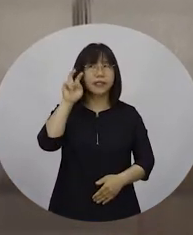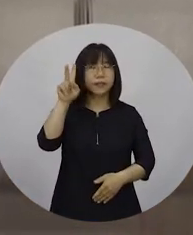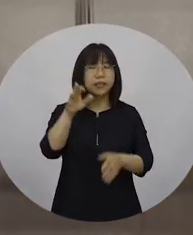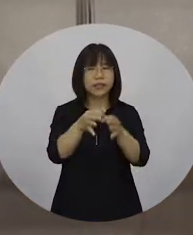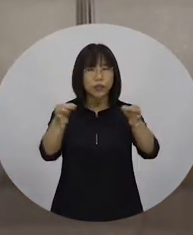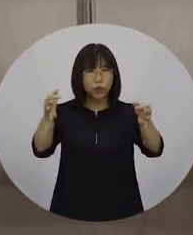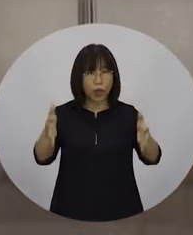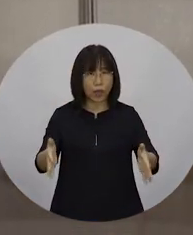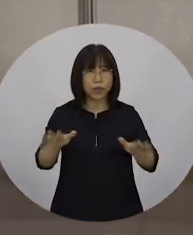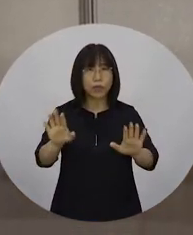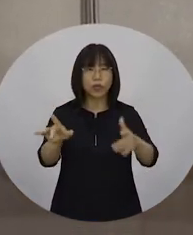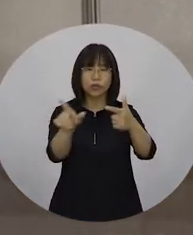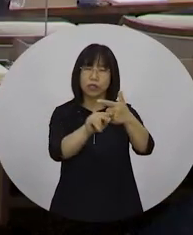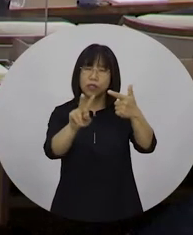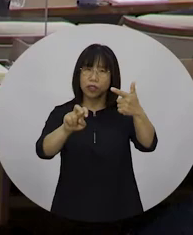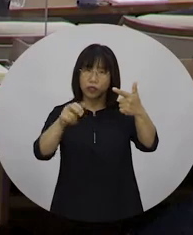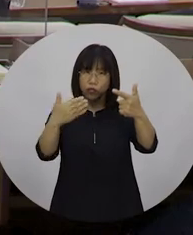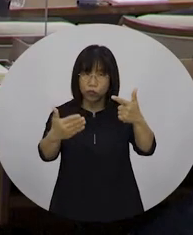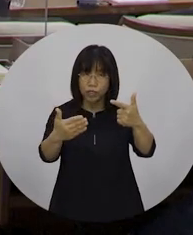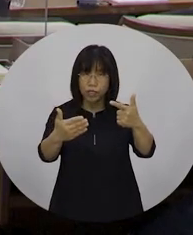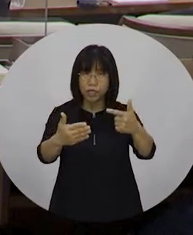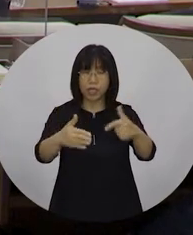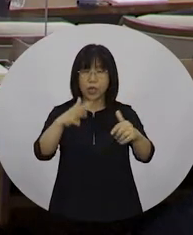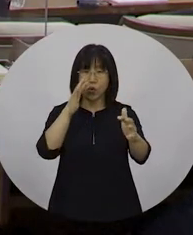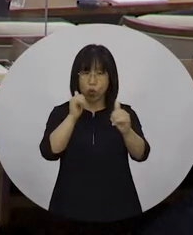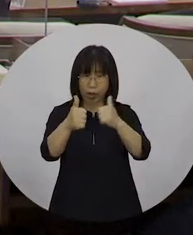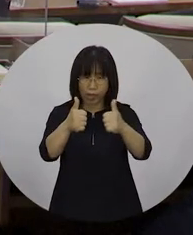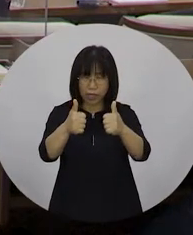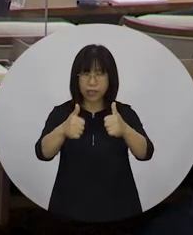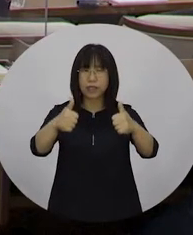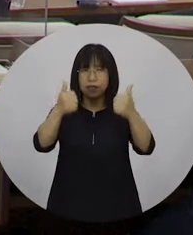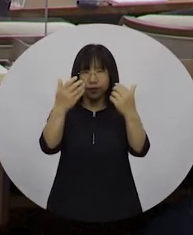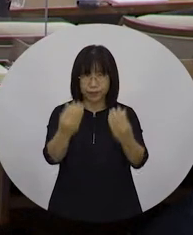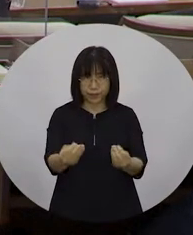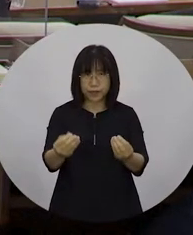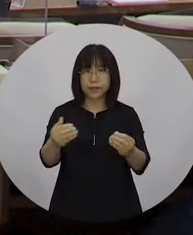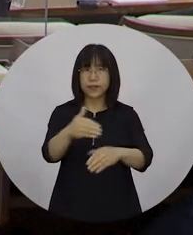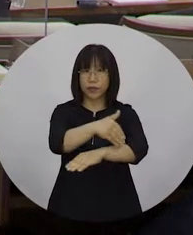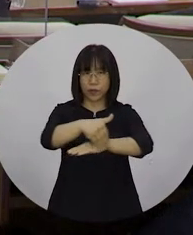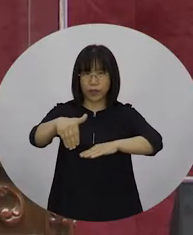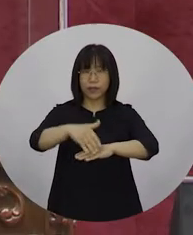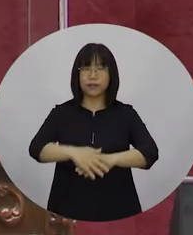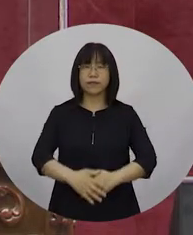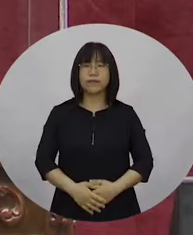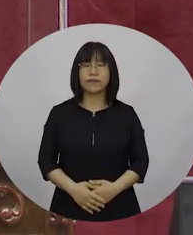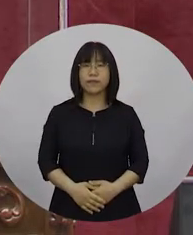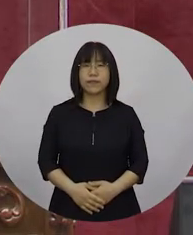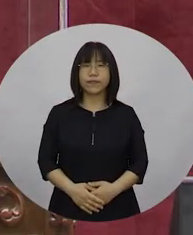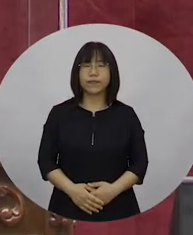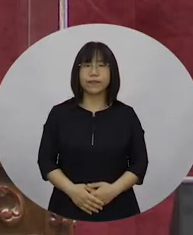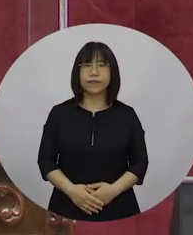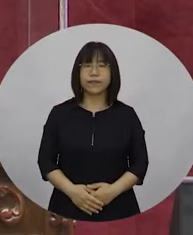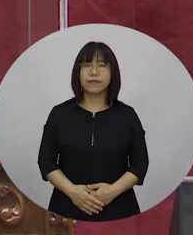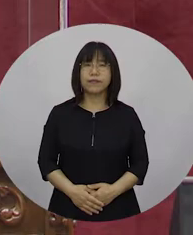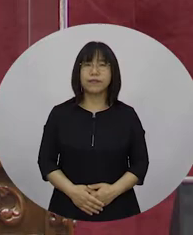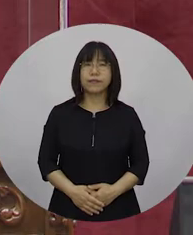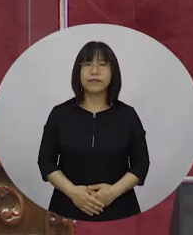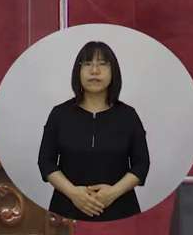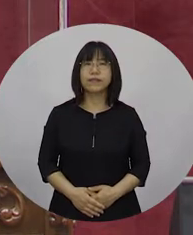이번 제 1차 정례회 는 22일 강연이 며 오는 29일 2차 본회의 로 마무리 될 예정입니다